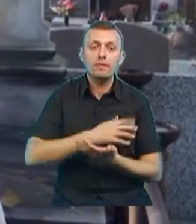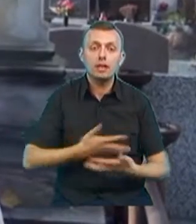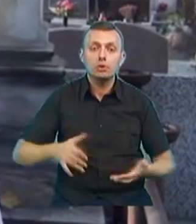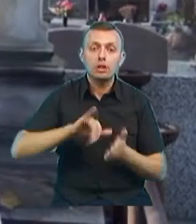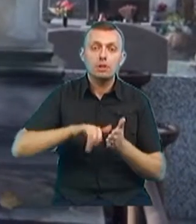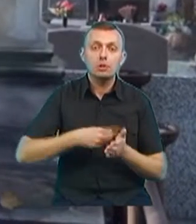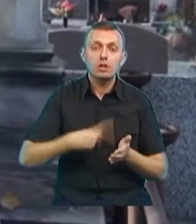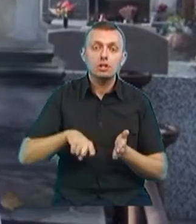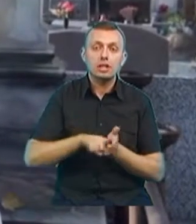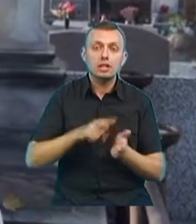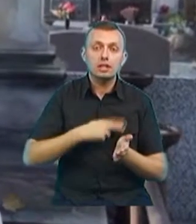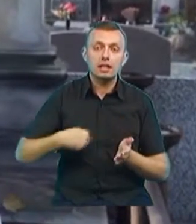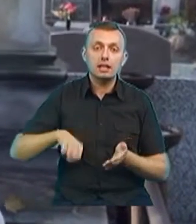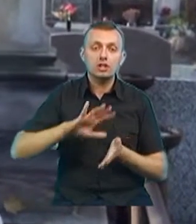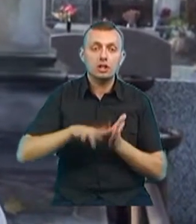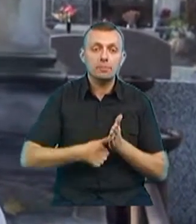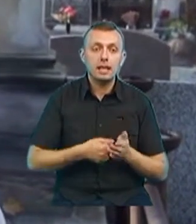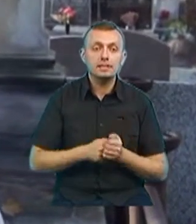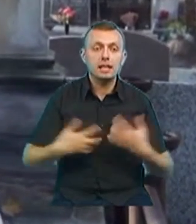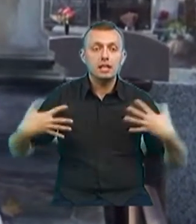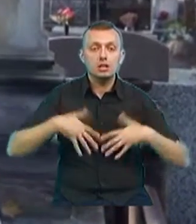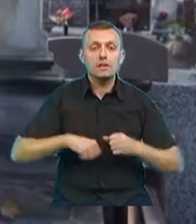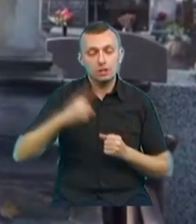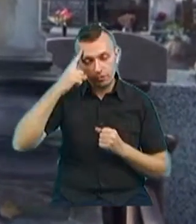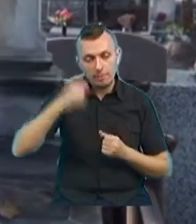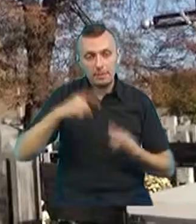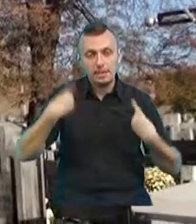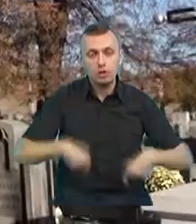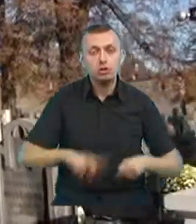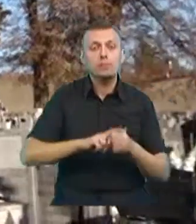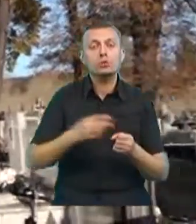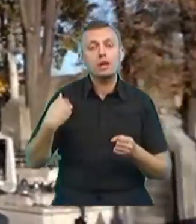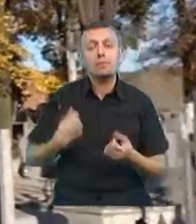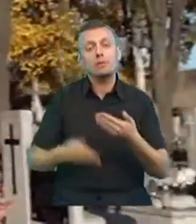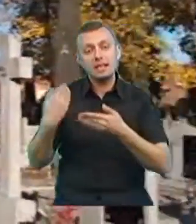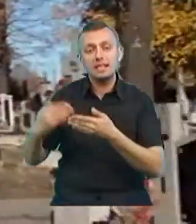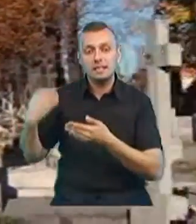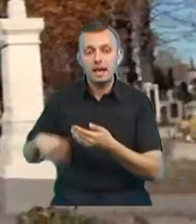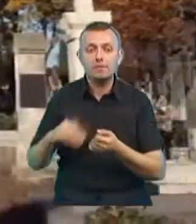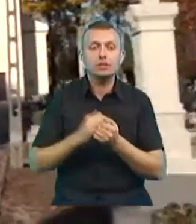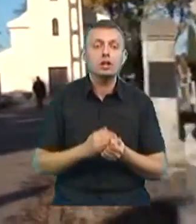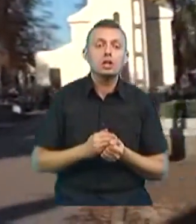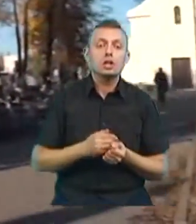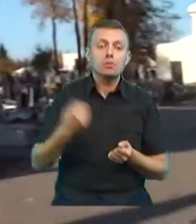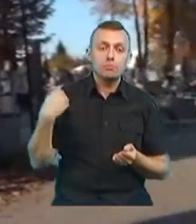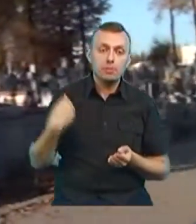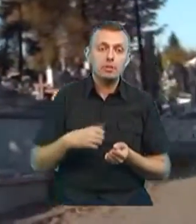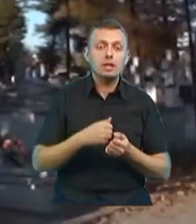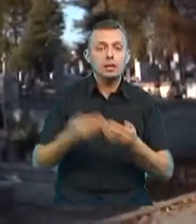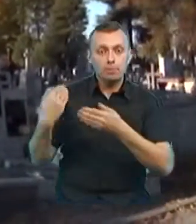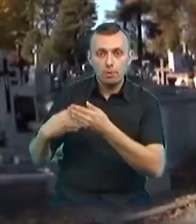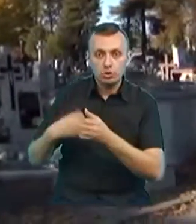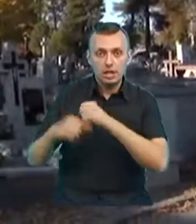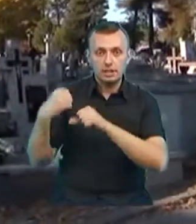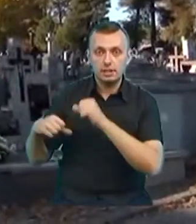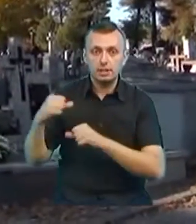naszego powiatu, dla naszej ziemi kutnowskiej, dla naszego miasta. Towarzystwo pamięta o tych, którzy byli przed nami. Z ubiegłorocznych